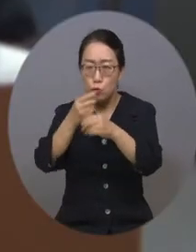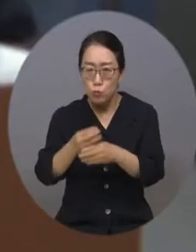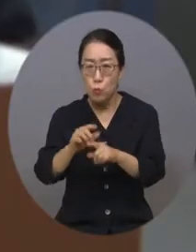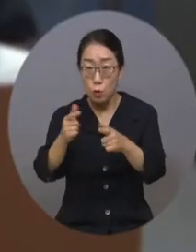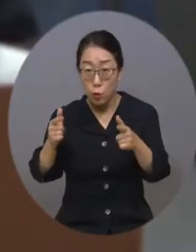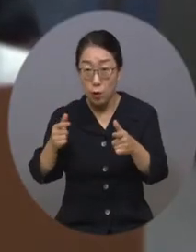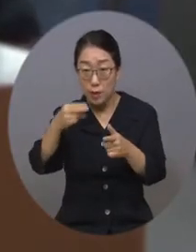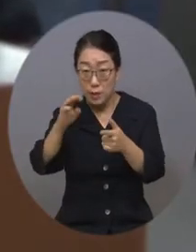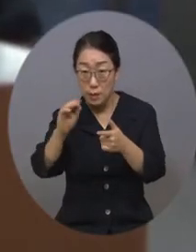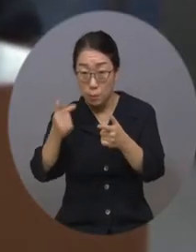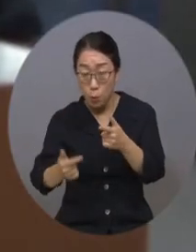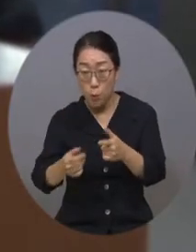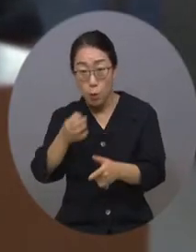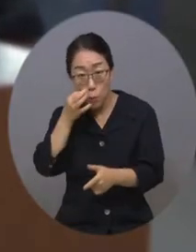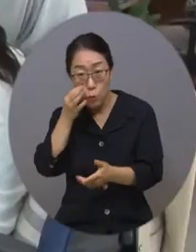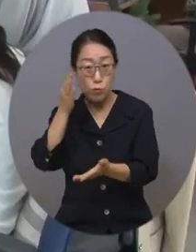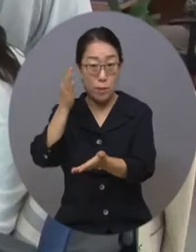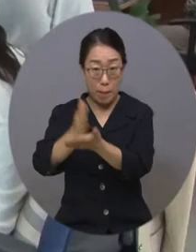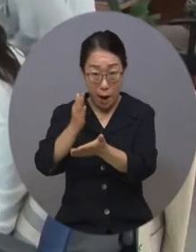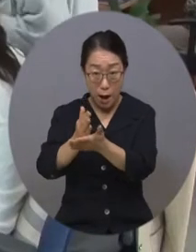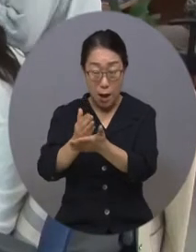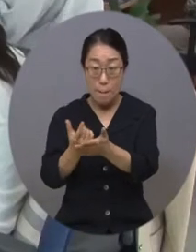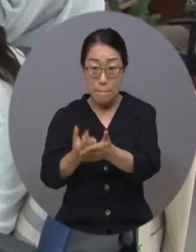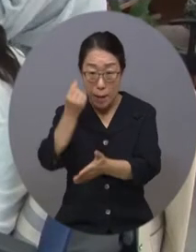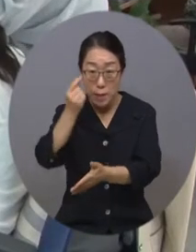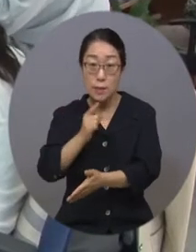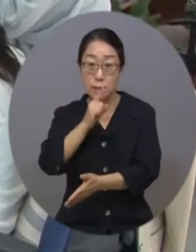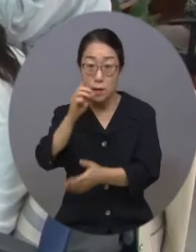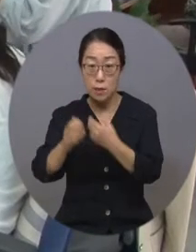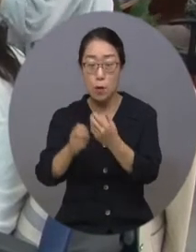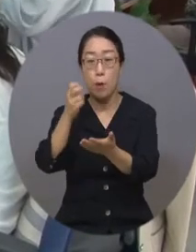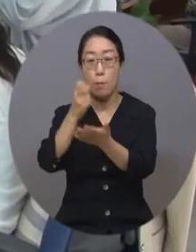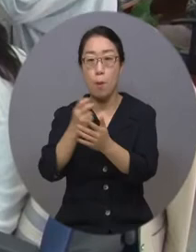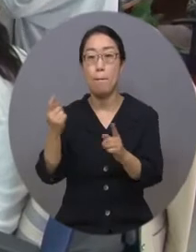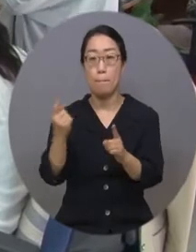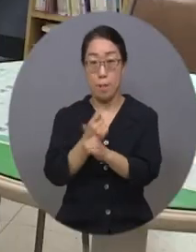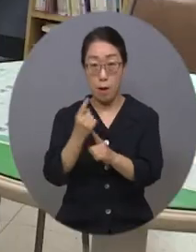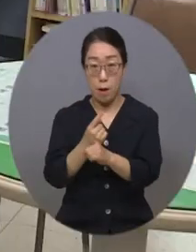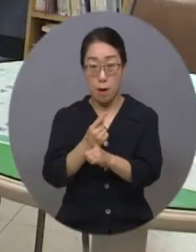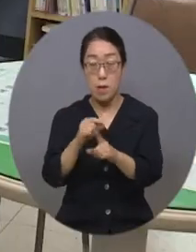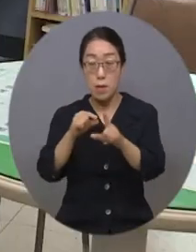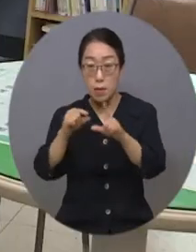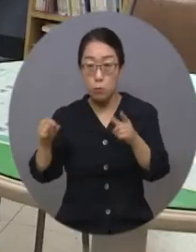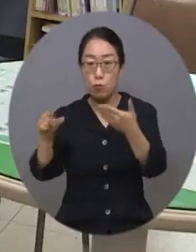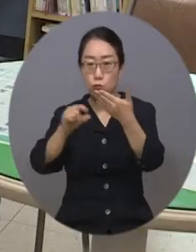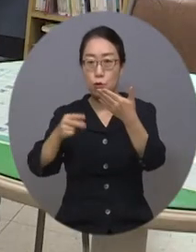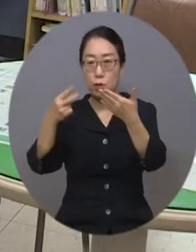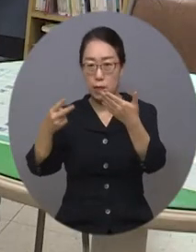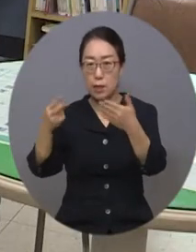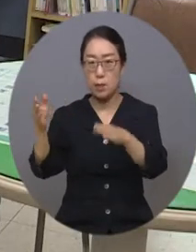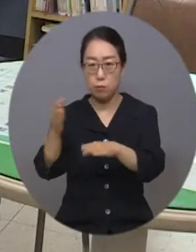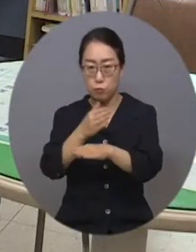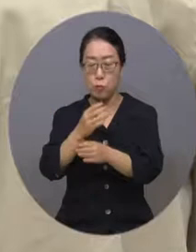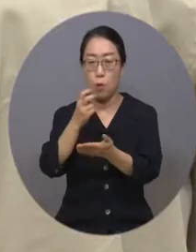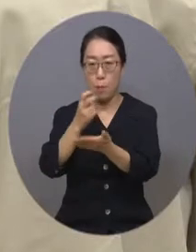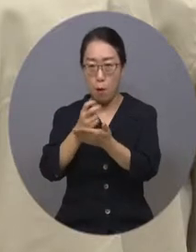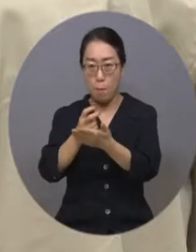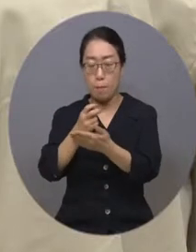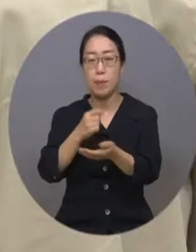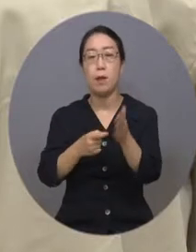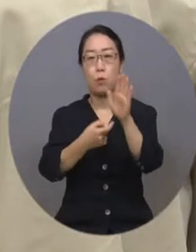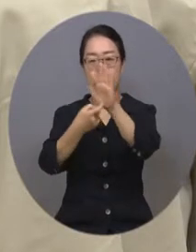신속하게 이루어질 수 있도록 한 주민등록법 시행규칙 일부 개정안을 9월 2일부터 입법예고한다고